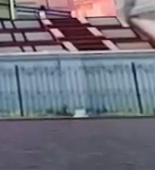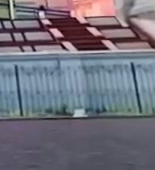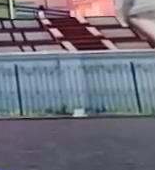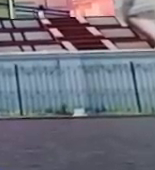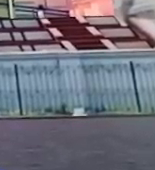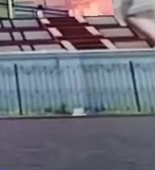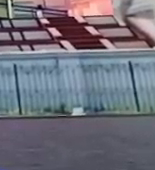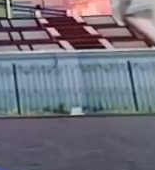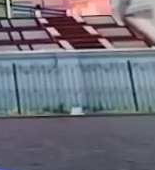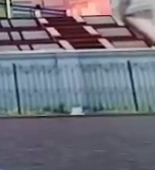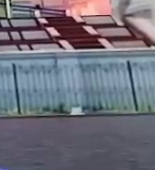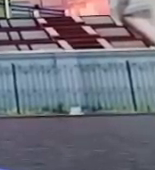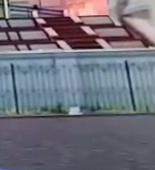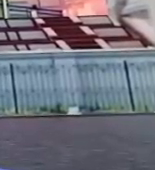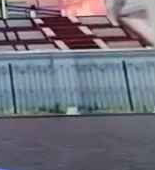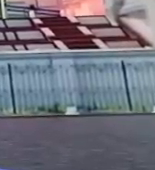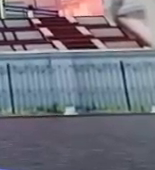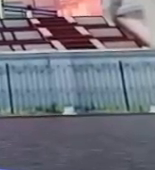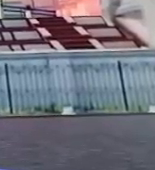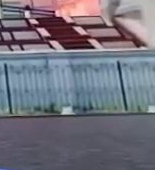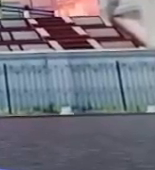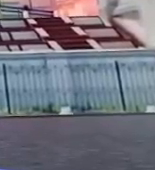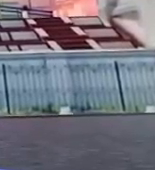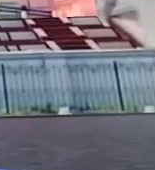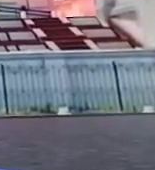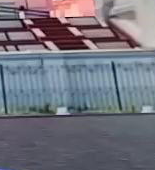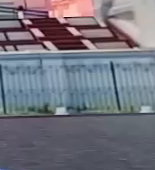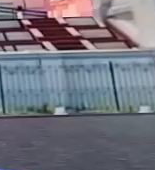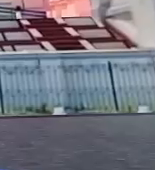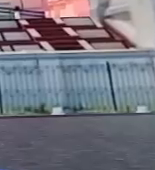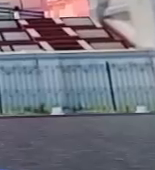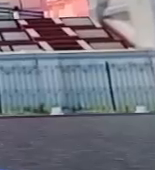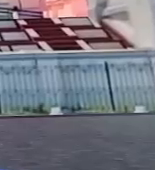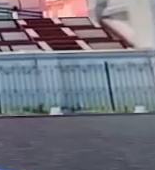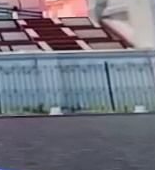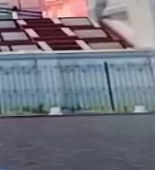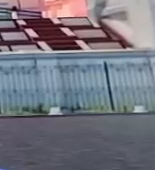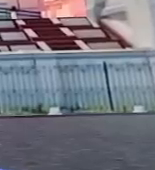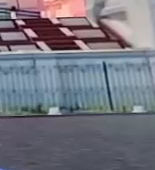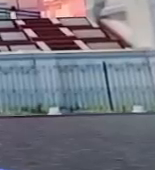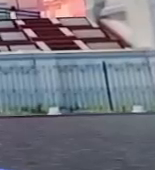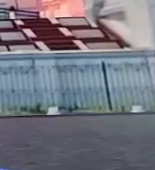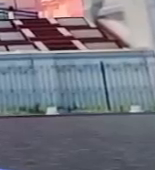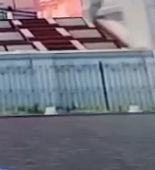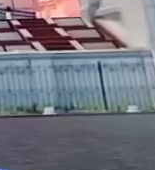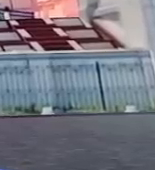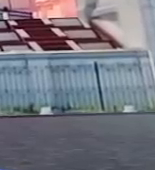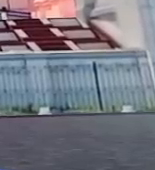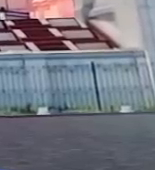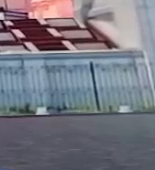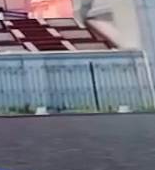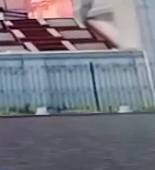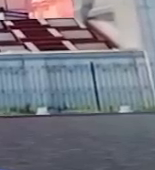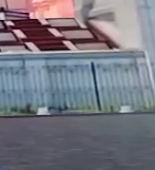ilang malalaking personalidad na dadalo sa seremonya. Pakiusap ngayon ang PNP sa mga lokal na pamahalaan na malapit